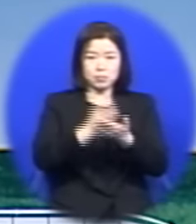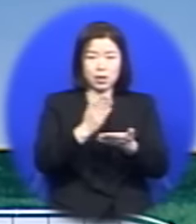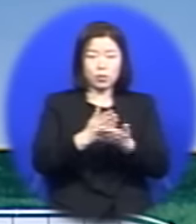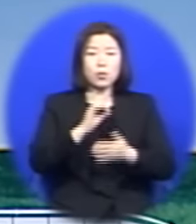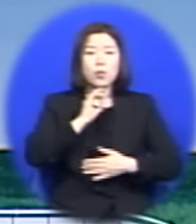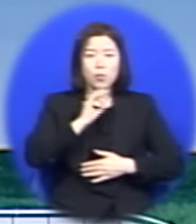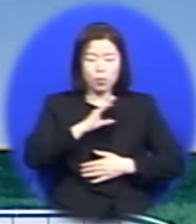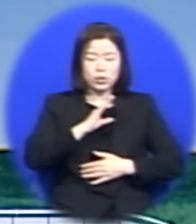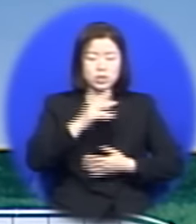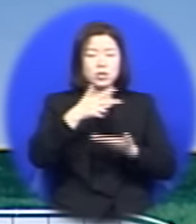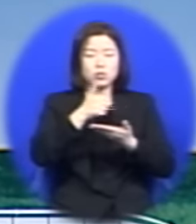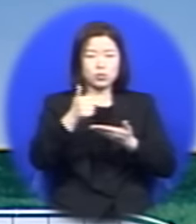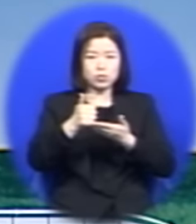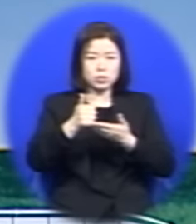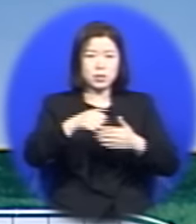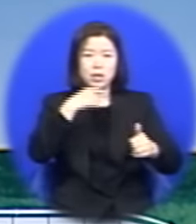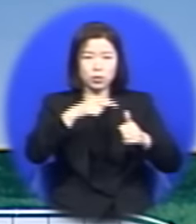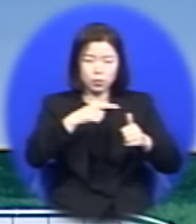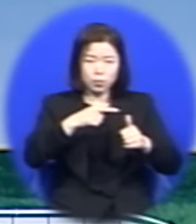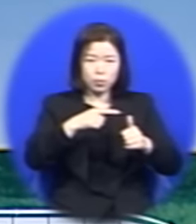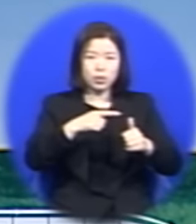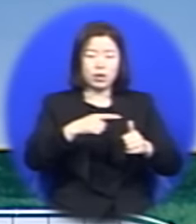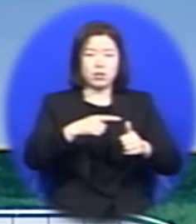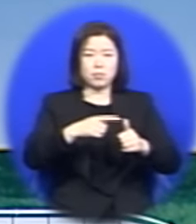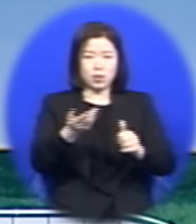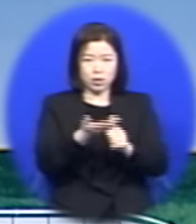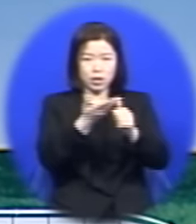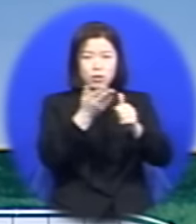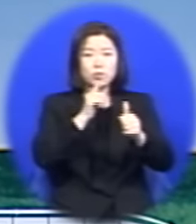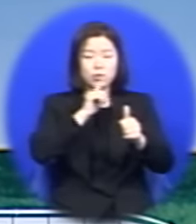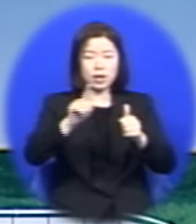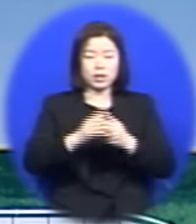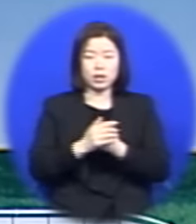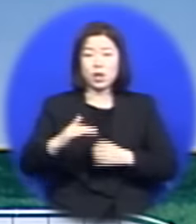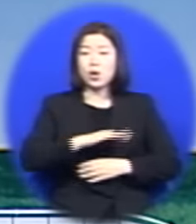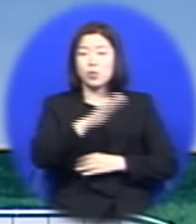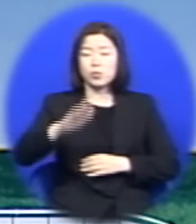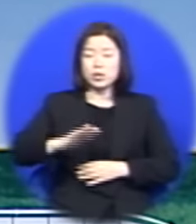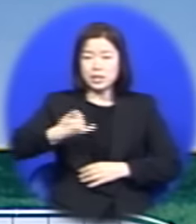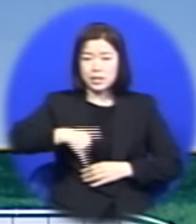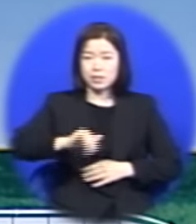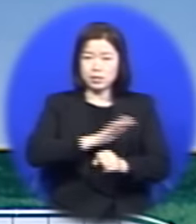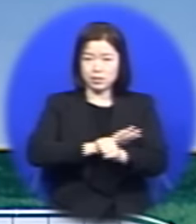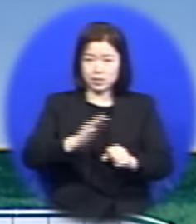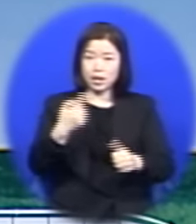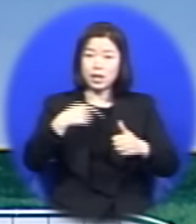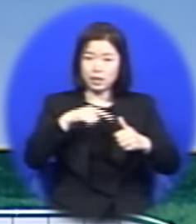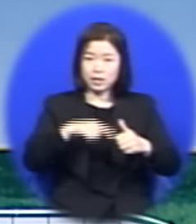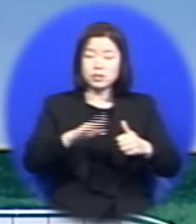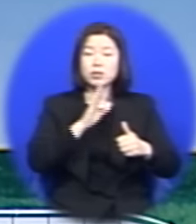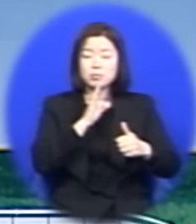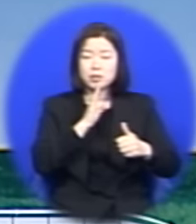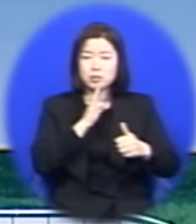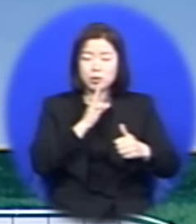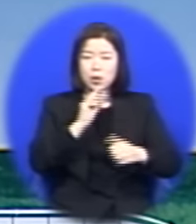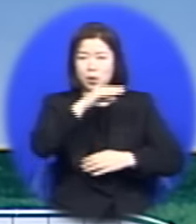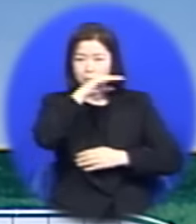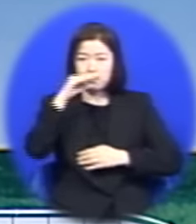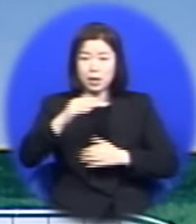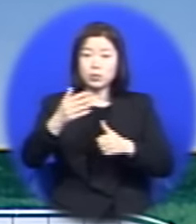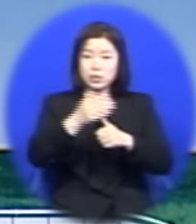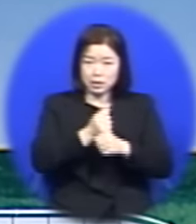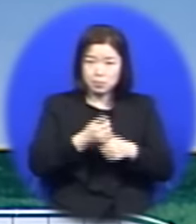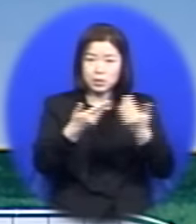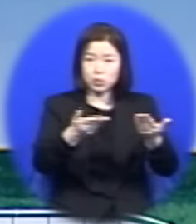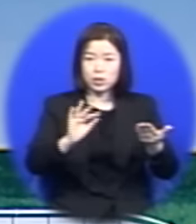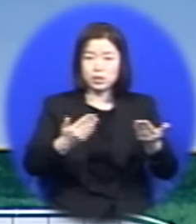주의 교훈과 훈계로 양육하라. 우리가 우리 자녀들을 잘 양육해야 됩니다. 가르쳐야 됩니다. 바로 잡아도